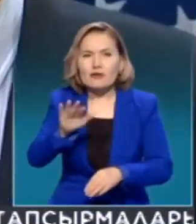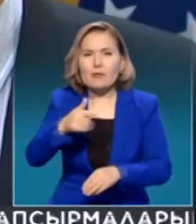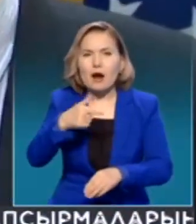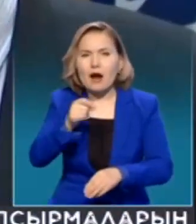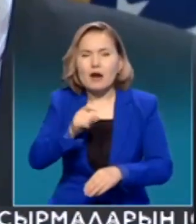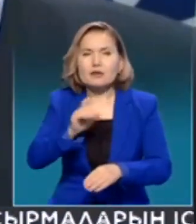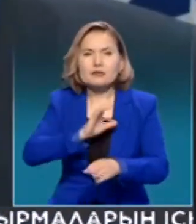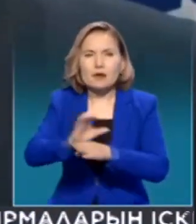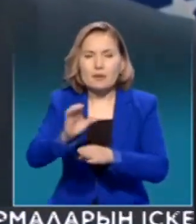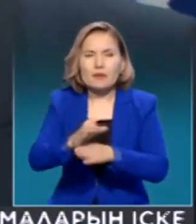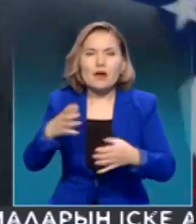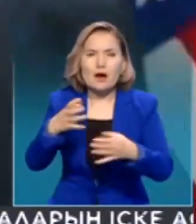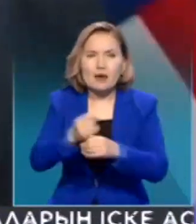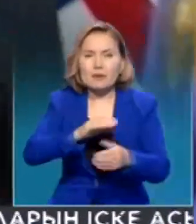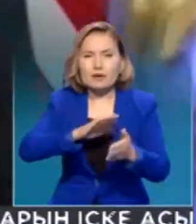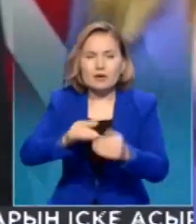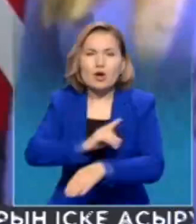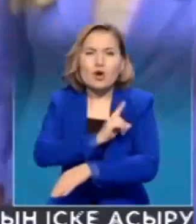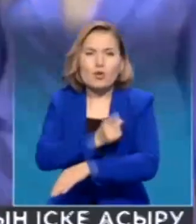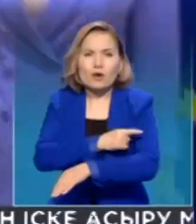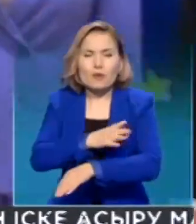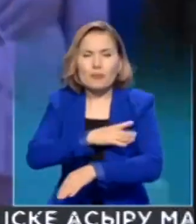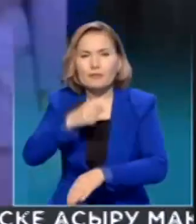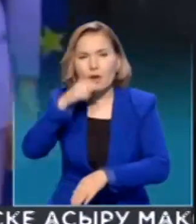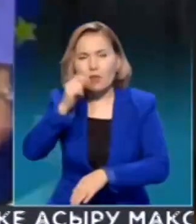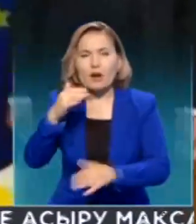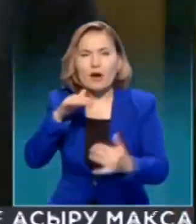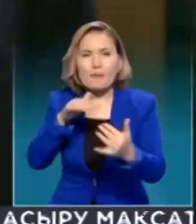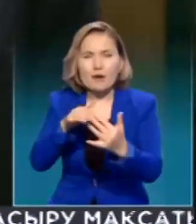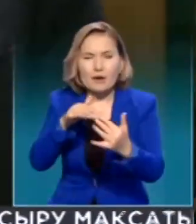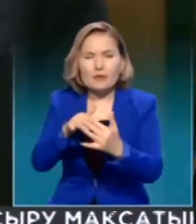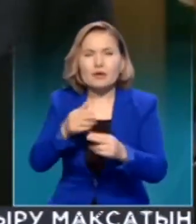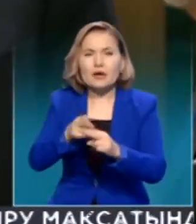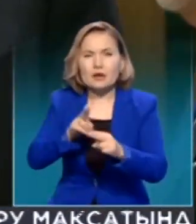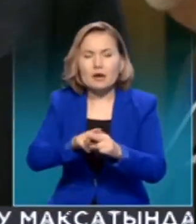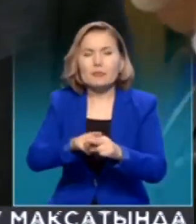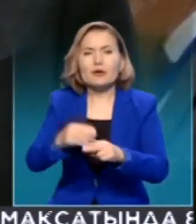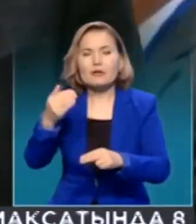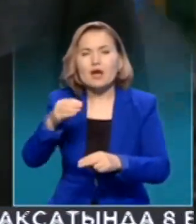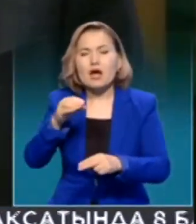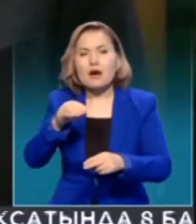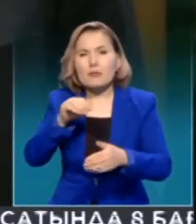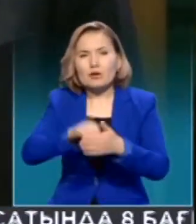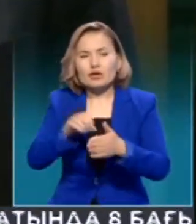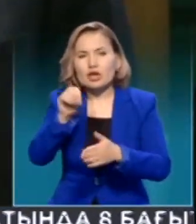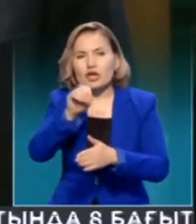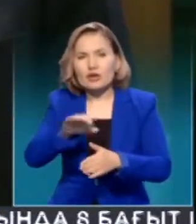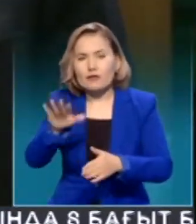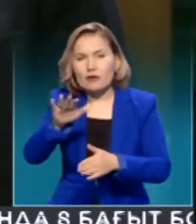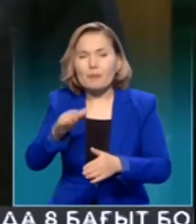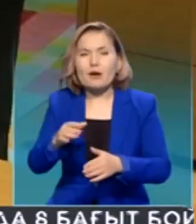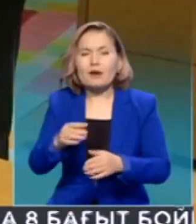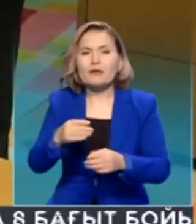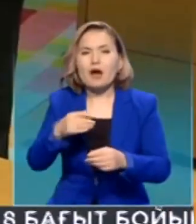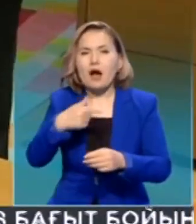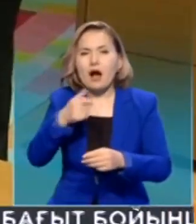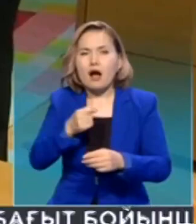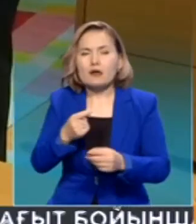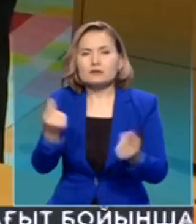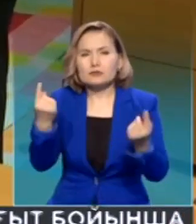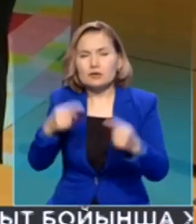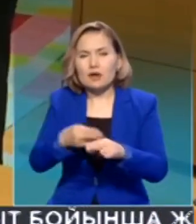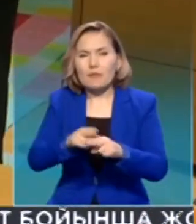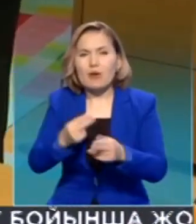газ тасымалдауды қысқартқан соң күшейген еді. Украинадағы қақтығыс кәрі құрлықта энергетикалық дағдарыс тудырып, бағаның шарықтауына